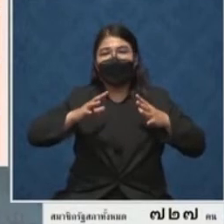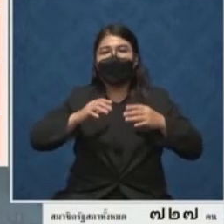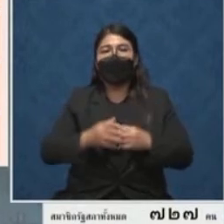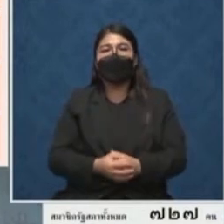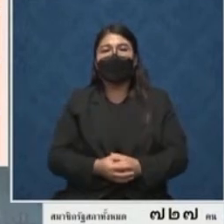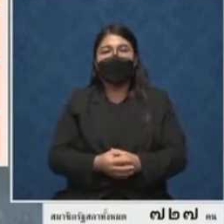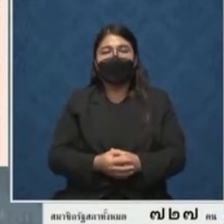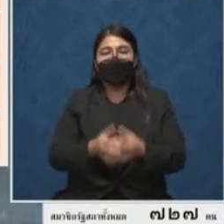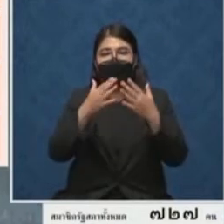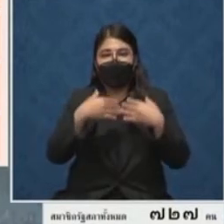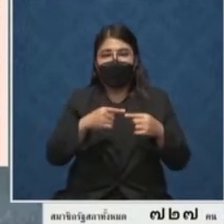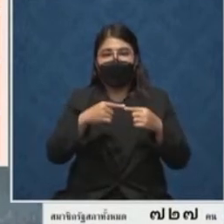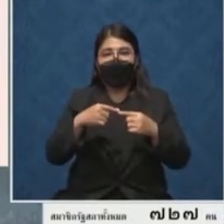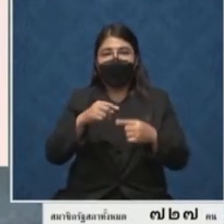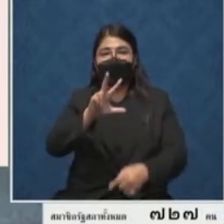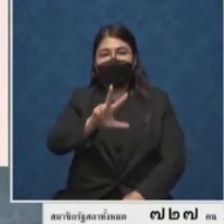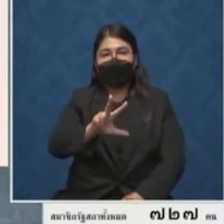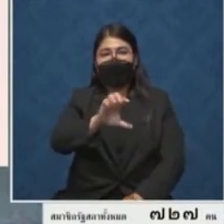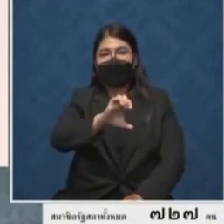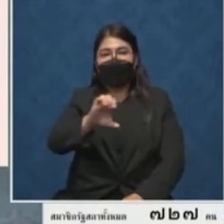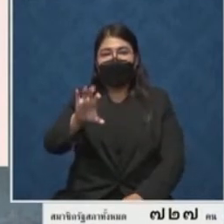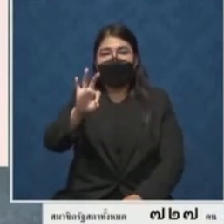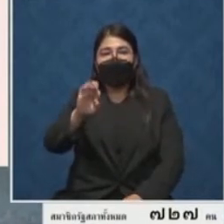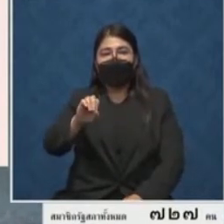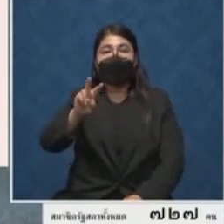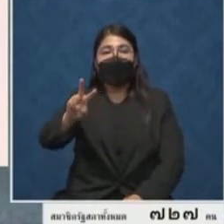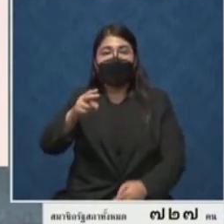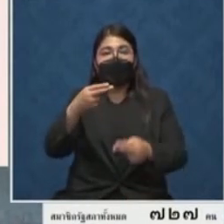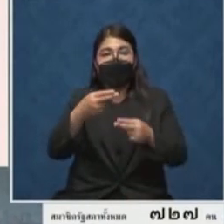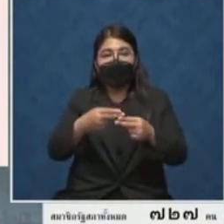392นายมงคลกิจสุขสินธารานนท